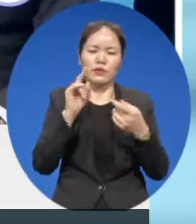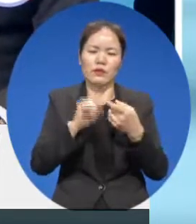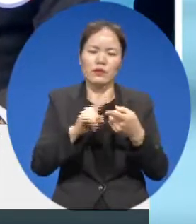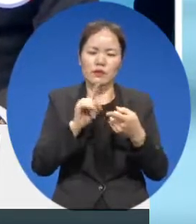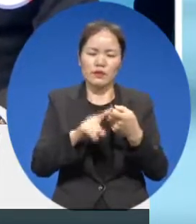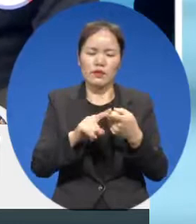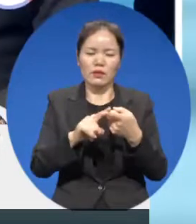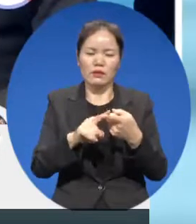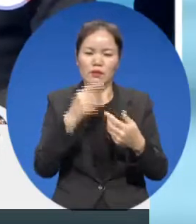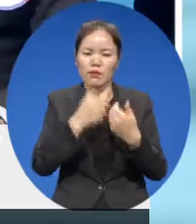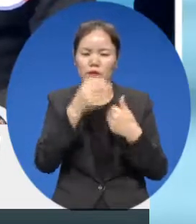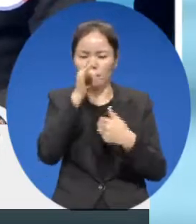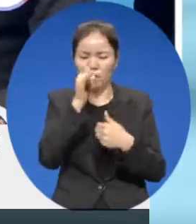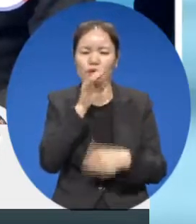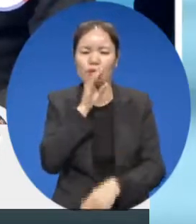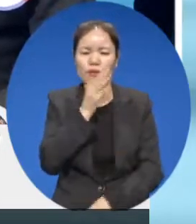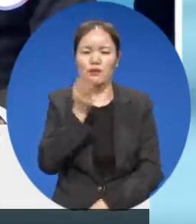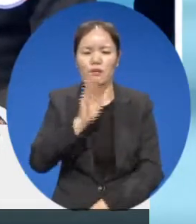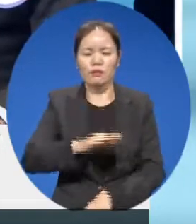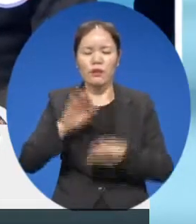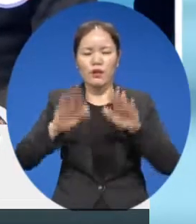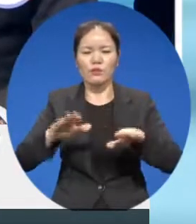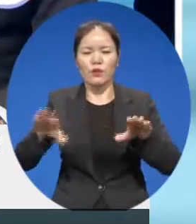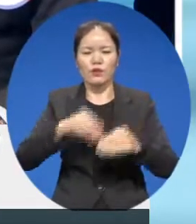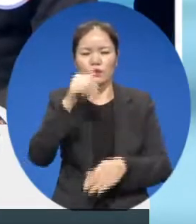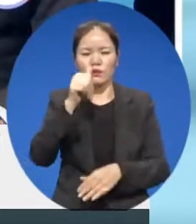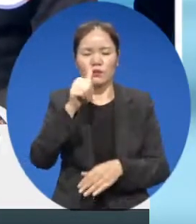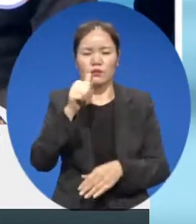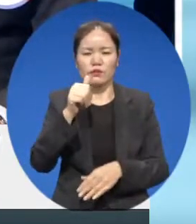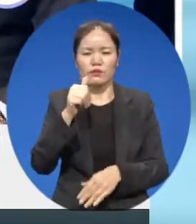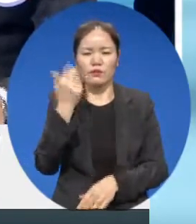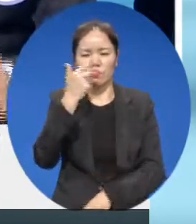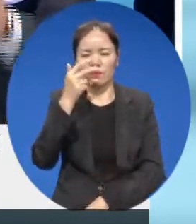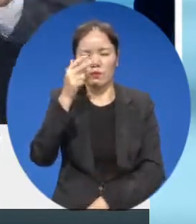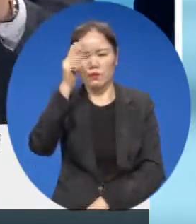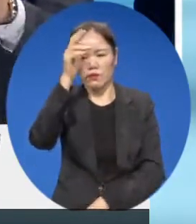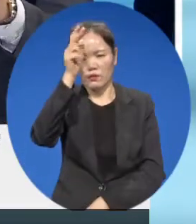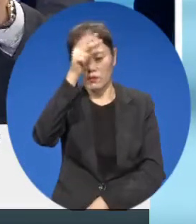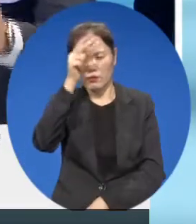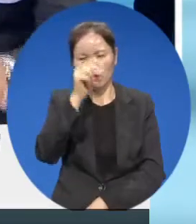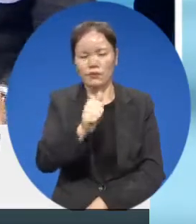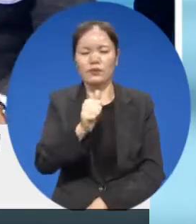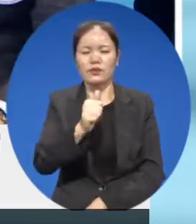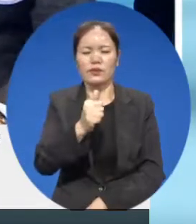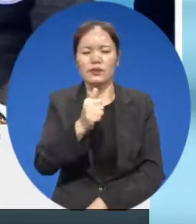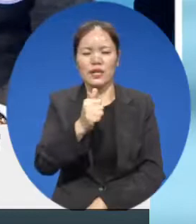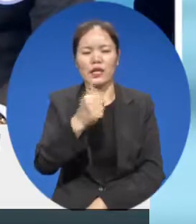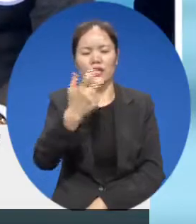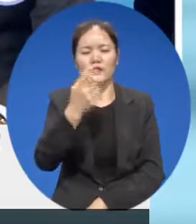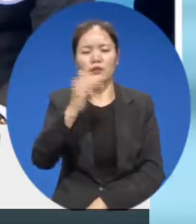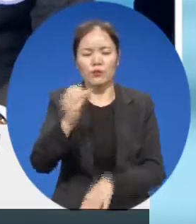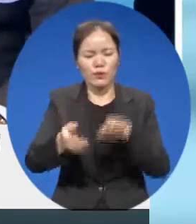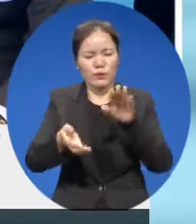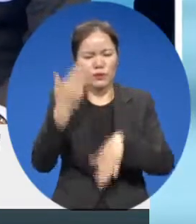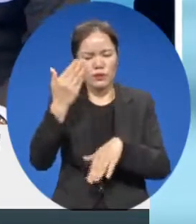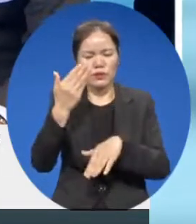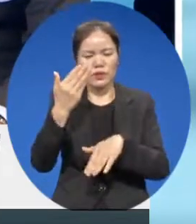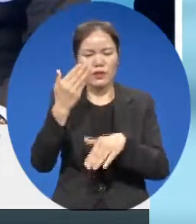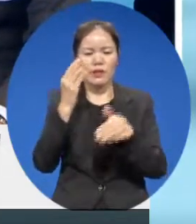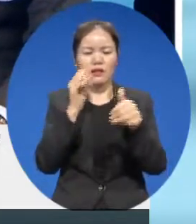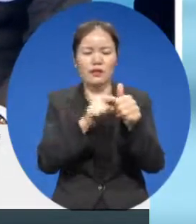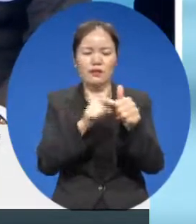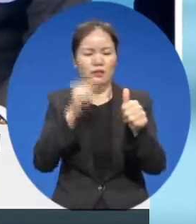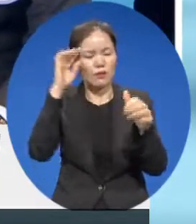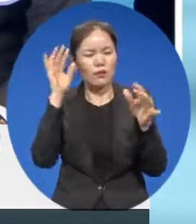평검사 98% 가 윤석 을 총장 지지하는 의 성명을 했잖아요 그 추 장관이 면서 각 총장을 때라도 너무 때리고 그 과정에서